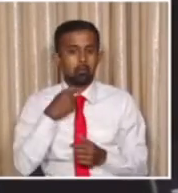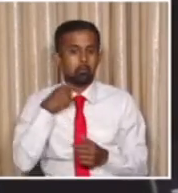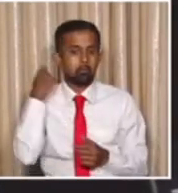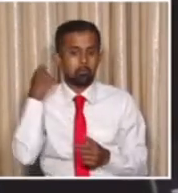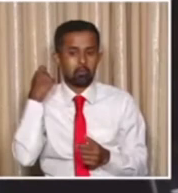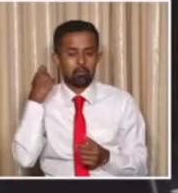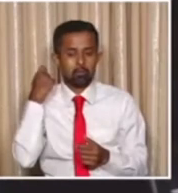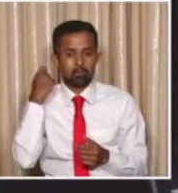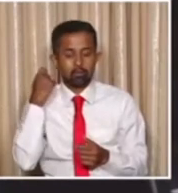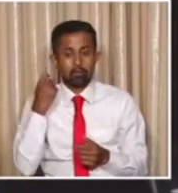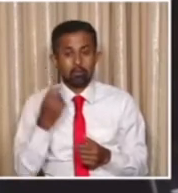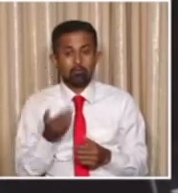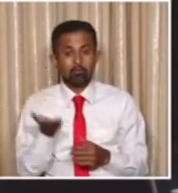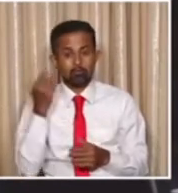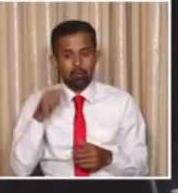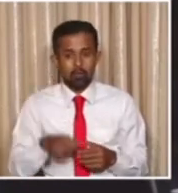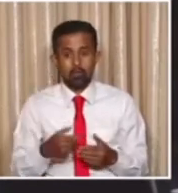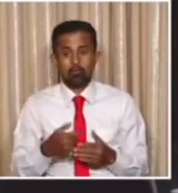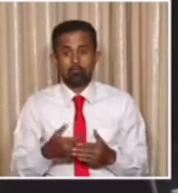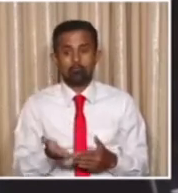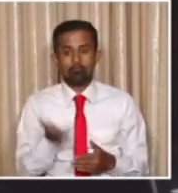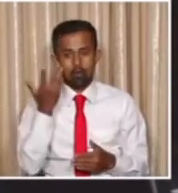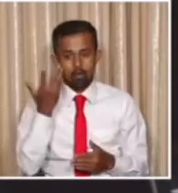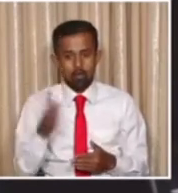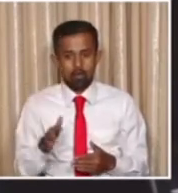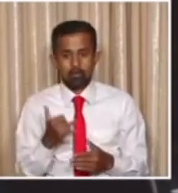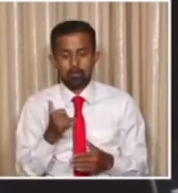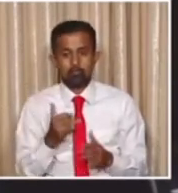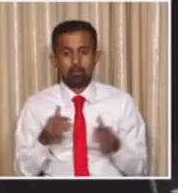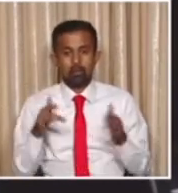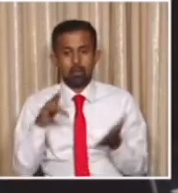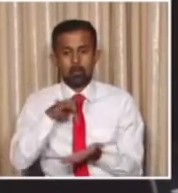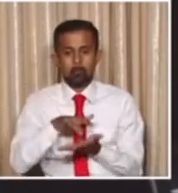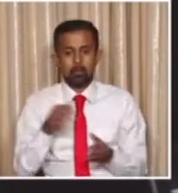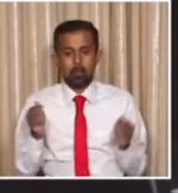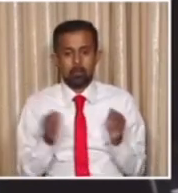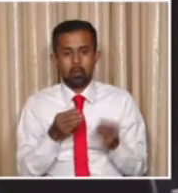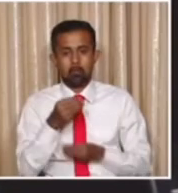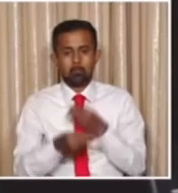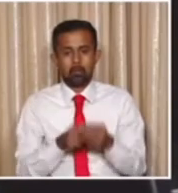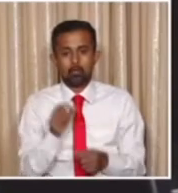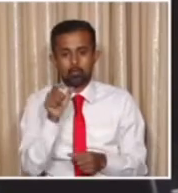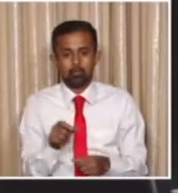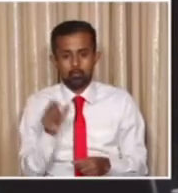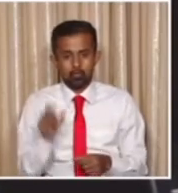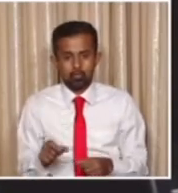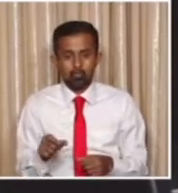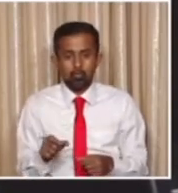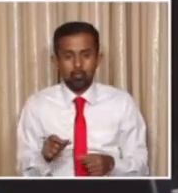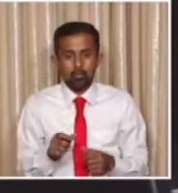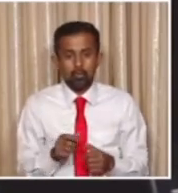ගත්තොත් අන් කවරදාටත් වඩා අද වාර්තා වෙනවා සමහර මධ්‍යම පන්තික ව්‍යාපාරික මිනිස්සු